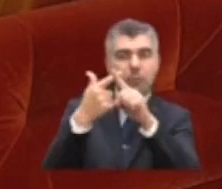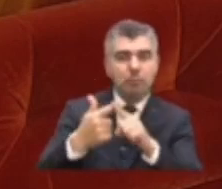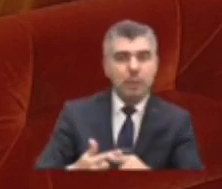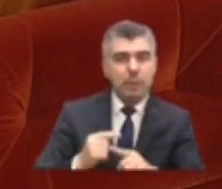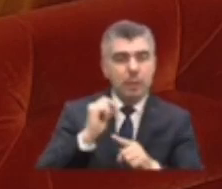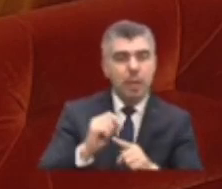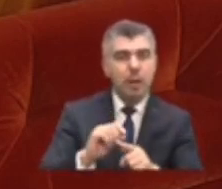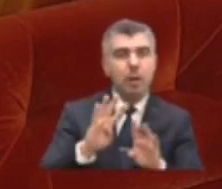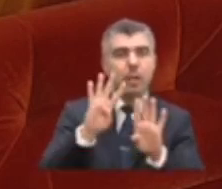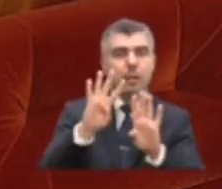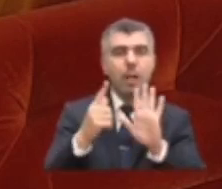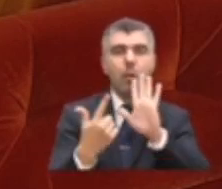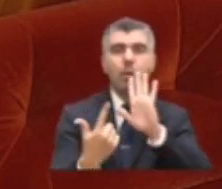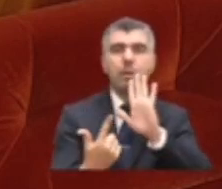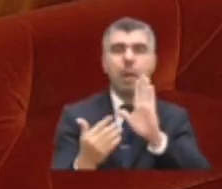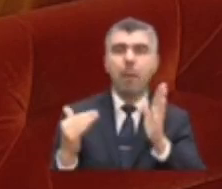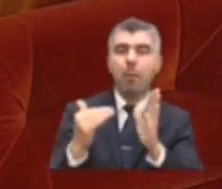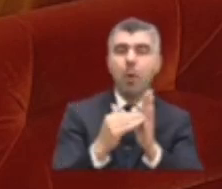قدره